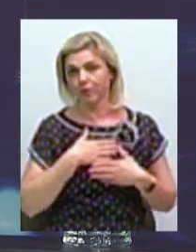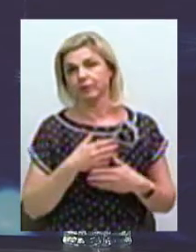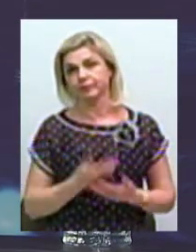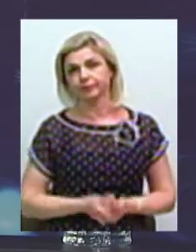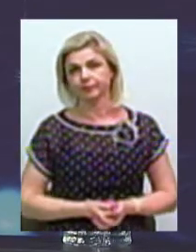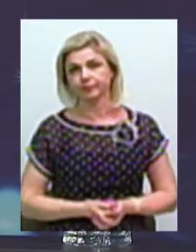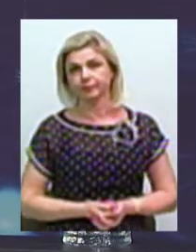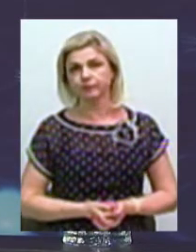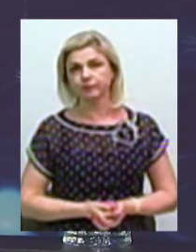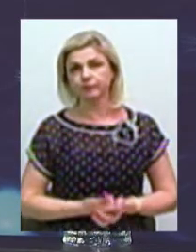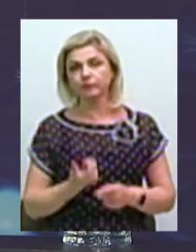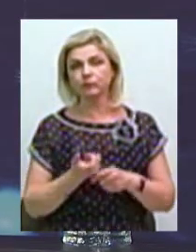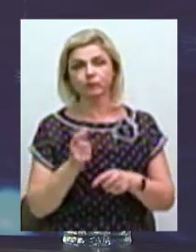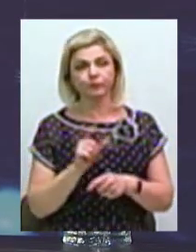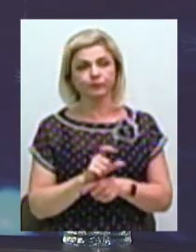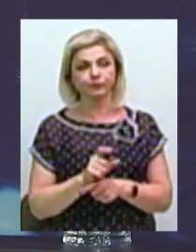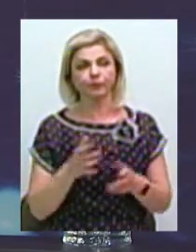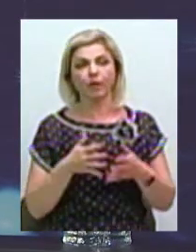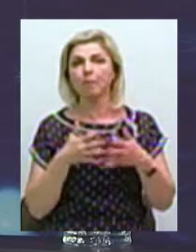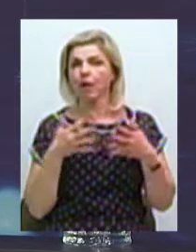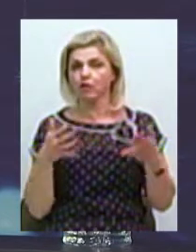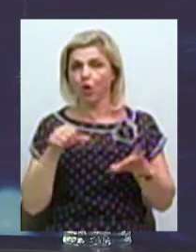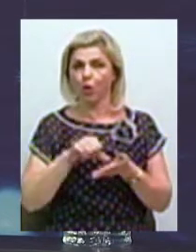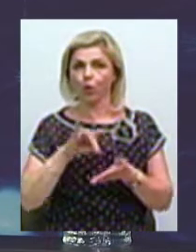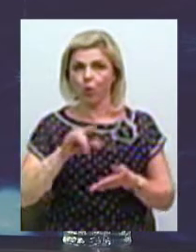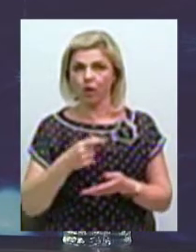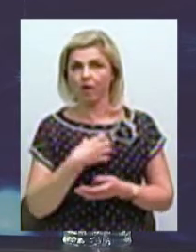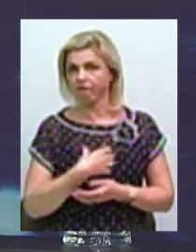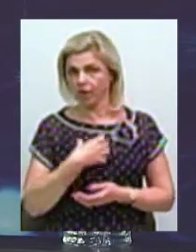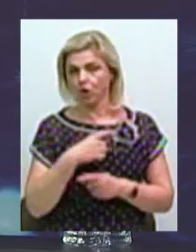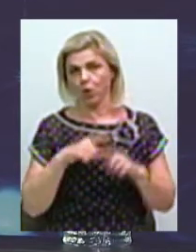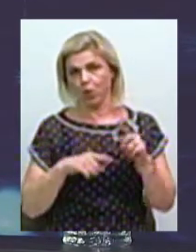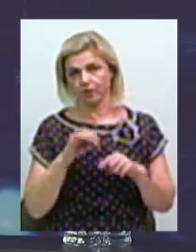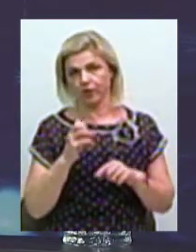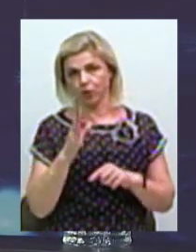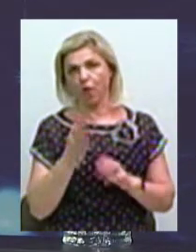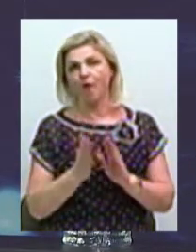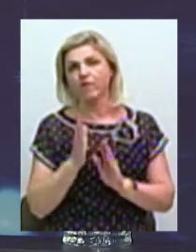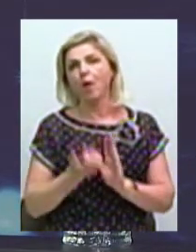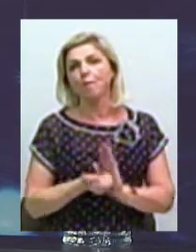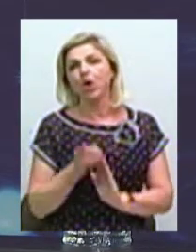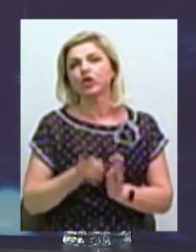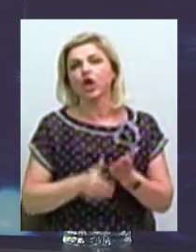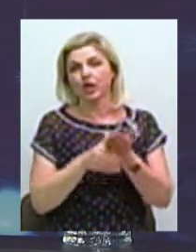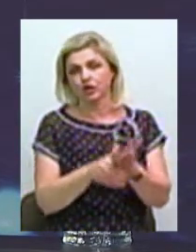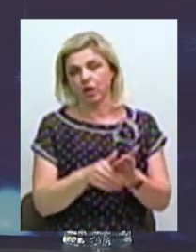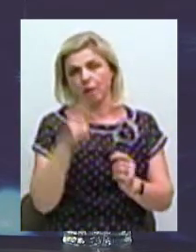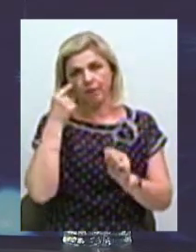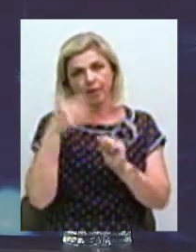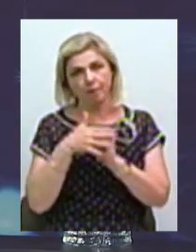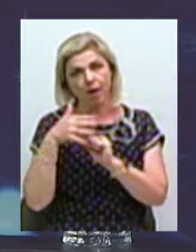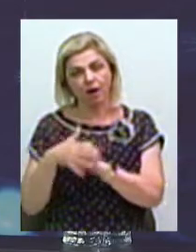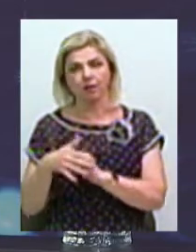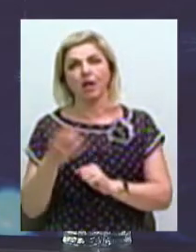что очень большая роль именно родственников в поддержке, в понимании.